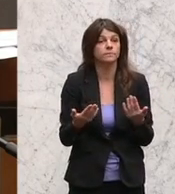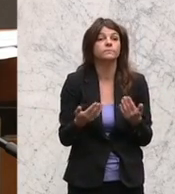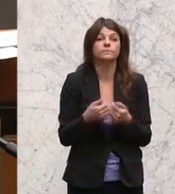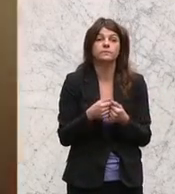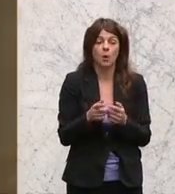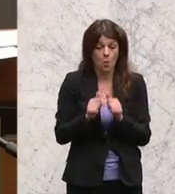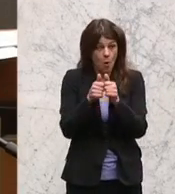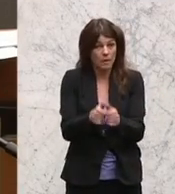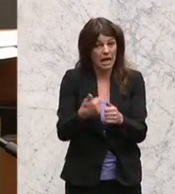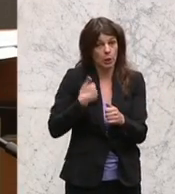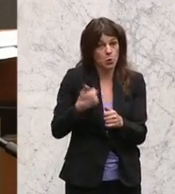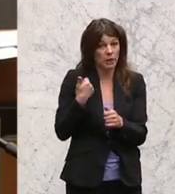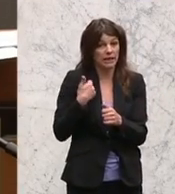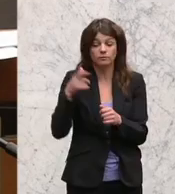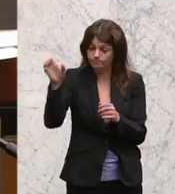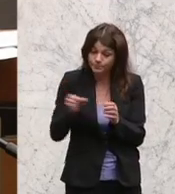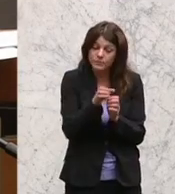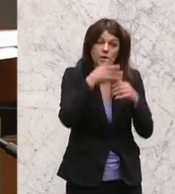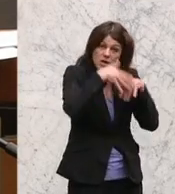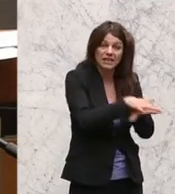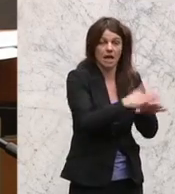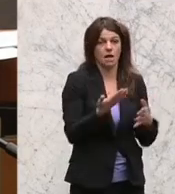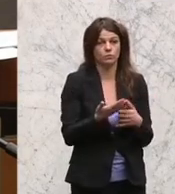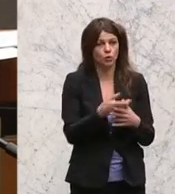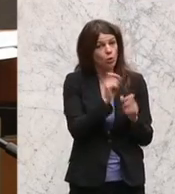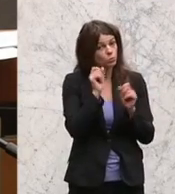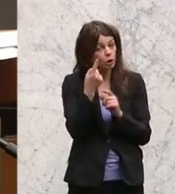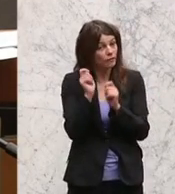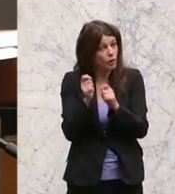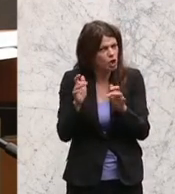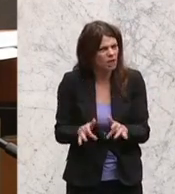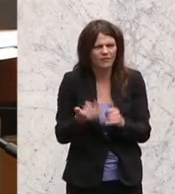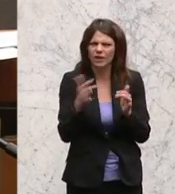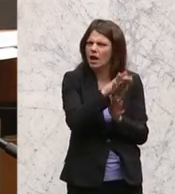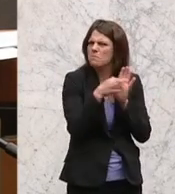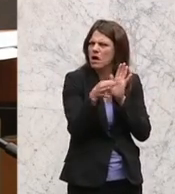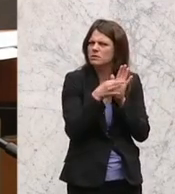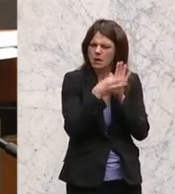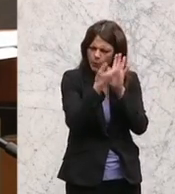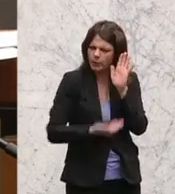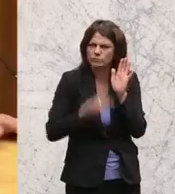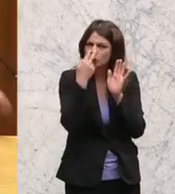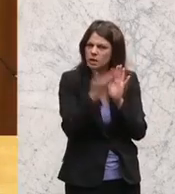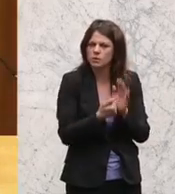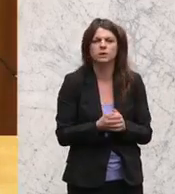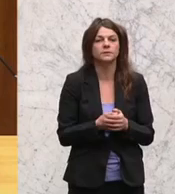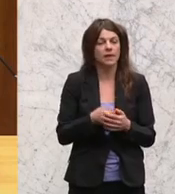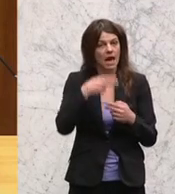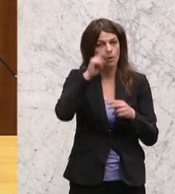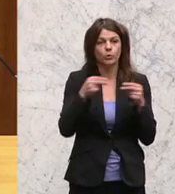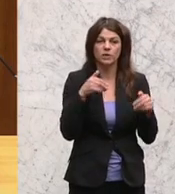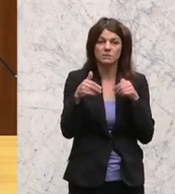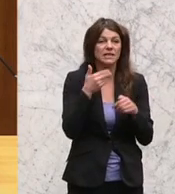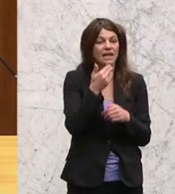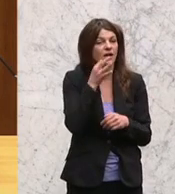die unbegleiteten Jugendlichen integrieren kann? Haben Sie spezielle Vorschläge? Wie schaut Ihr Maßnahmenkatalog aus? Herr Bundesminister. Danke,